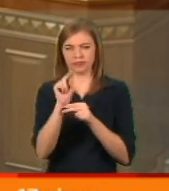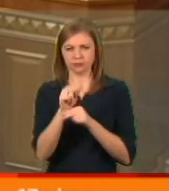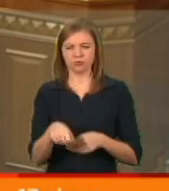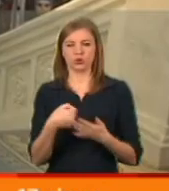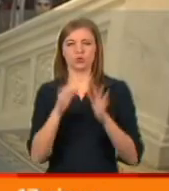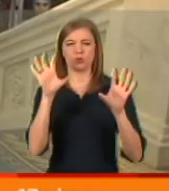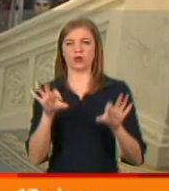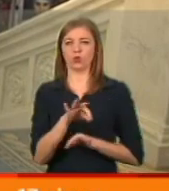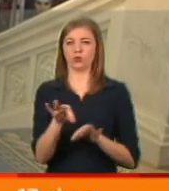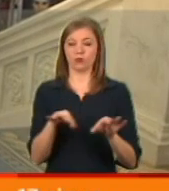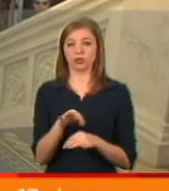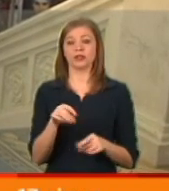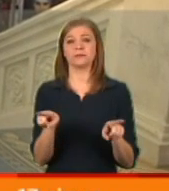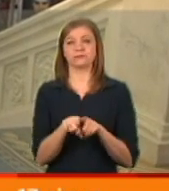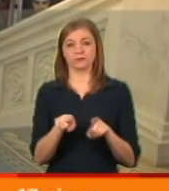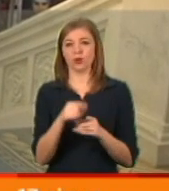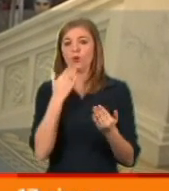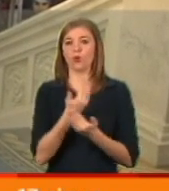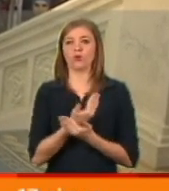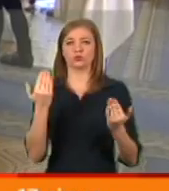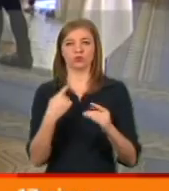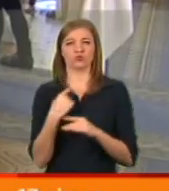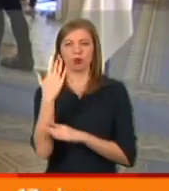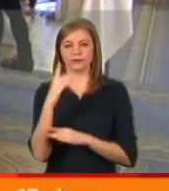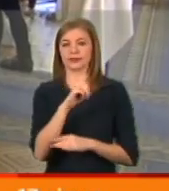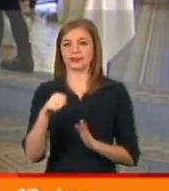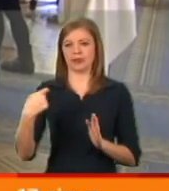до законопроекту. Попри це, остаточне